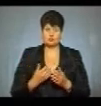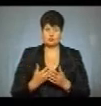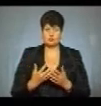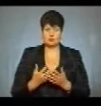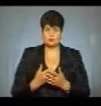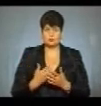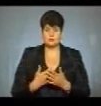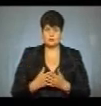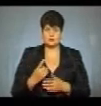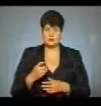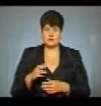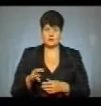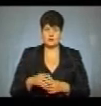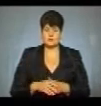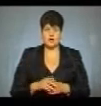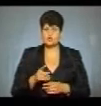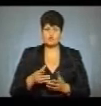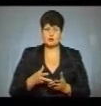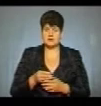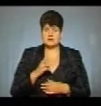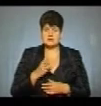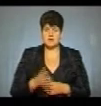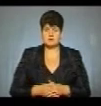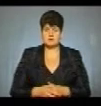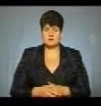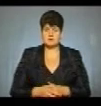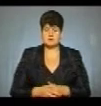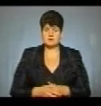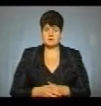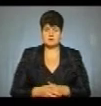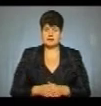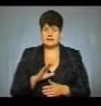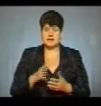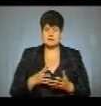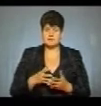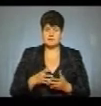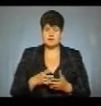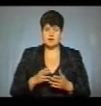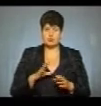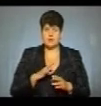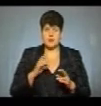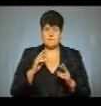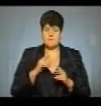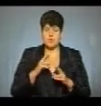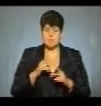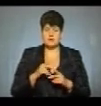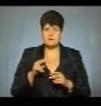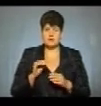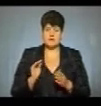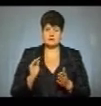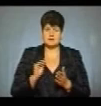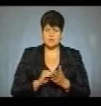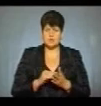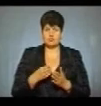100 мільйонів. А чому не сплачувалася зарплата? Ми сплачували, закладена була помилка при закладанні